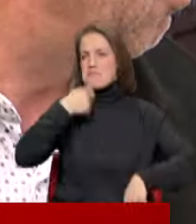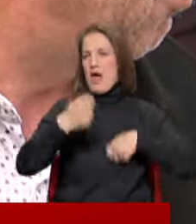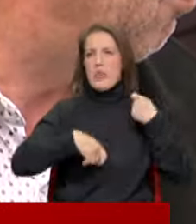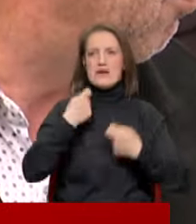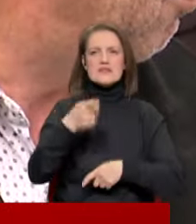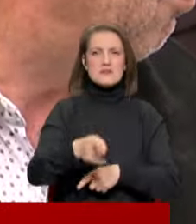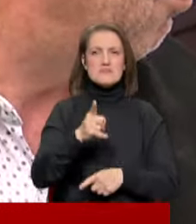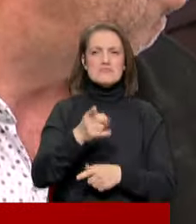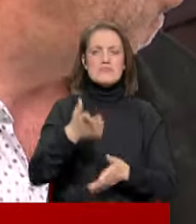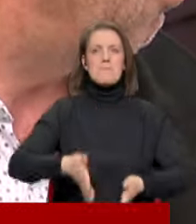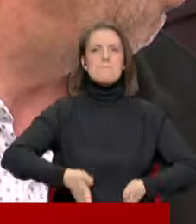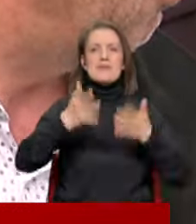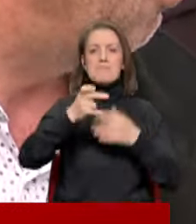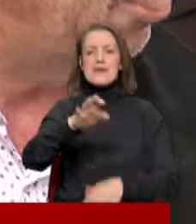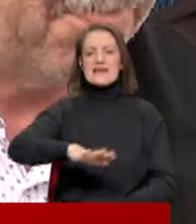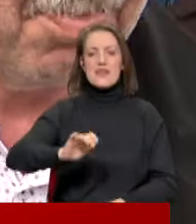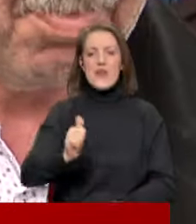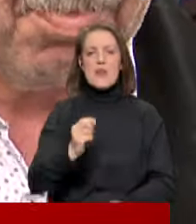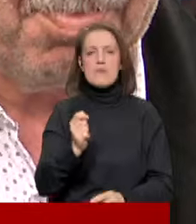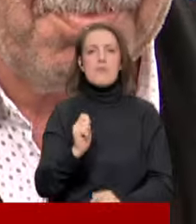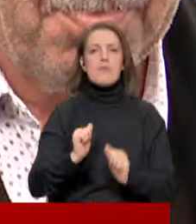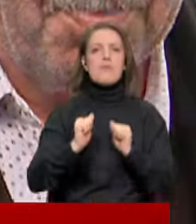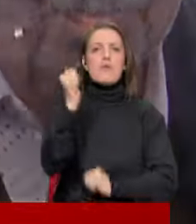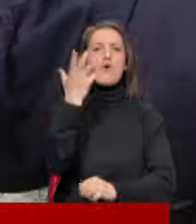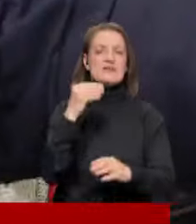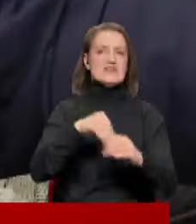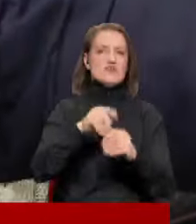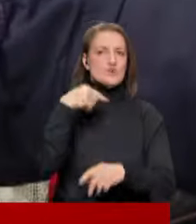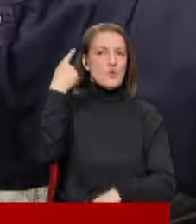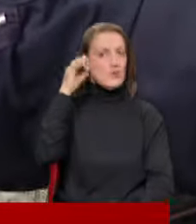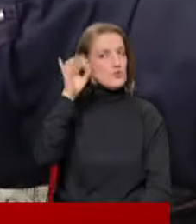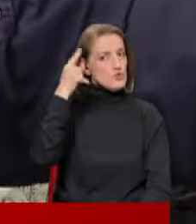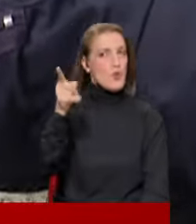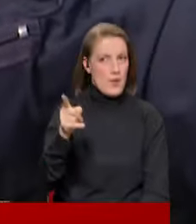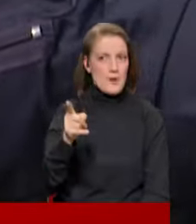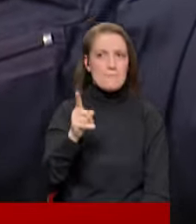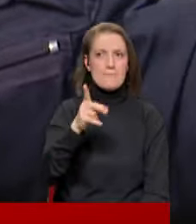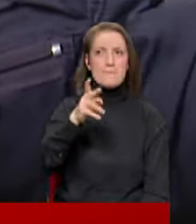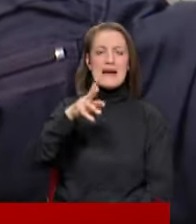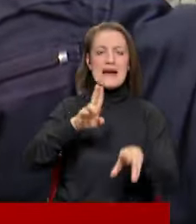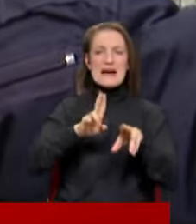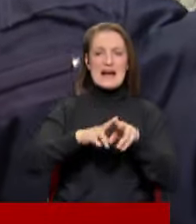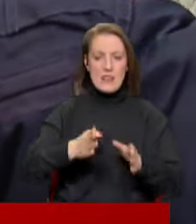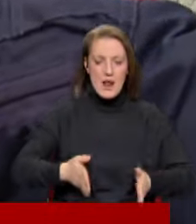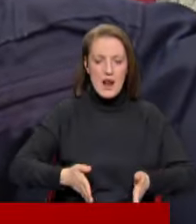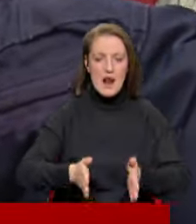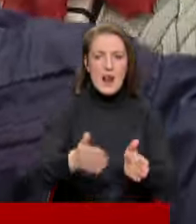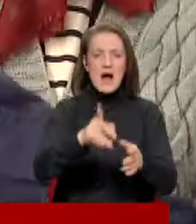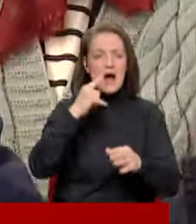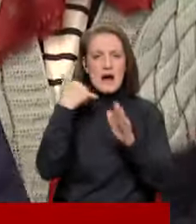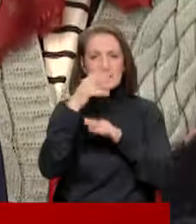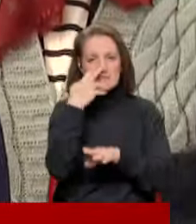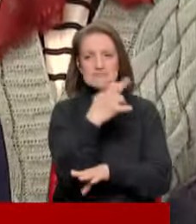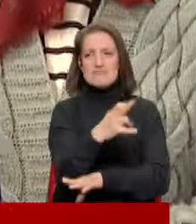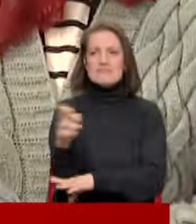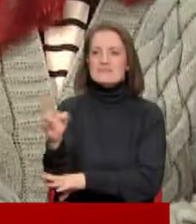İşte buradaki binaların piyasa değerini yükseltmek amacıyla olduğunu düşünüyorum kanalın içinde parsel var halkı aldatıyorlar